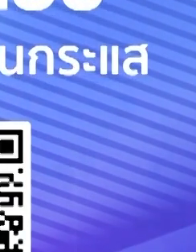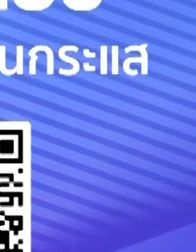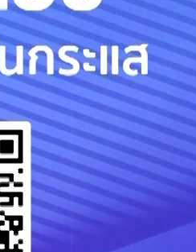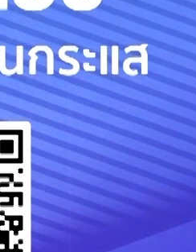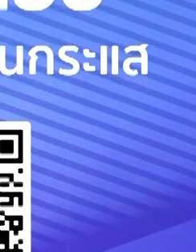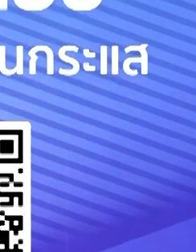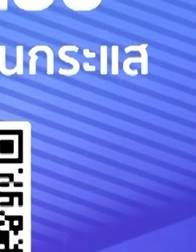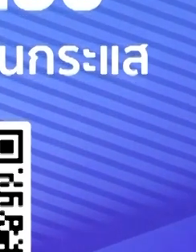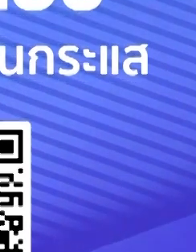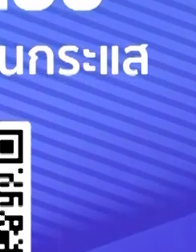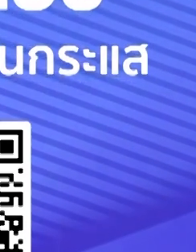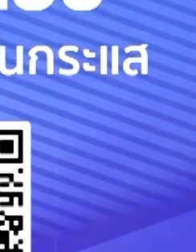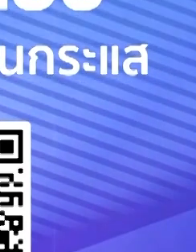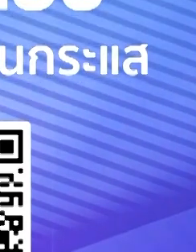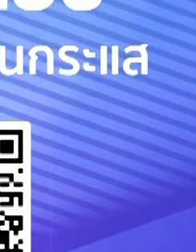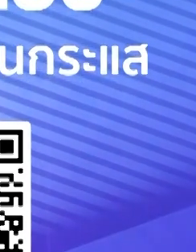ม.ค